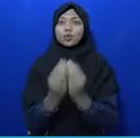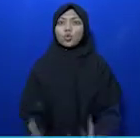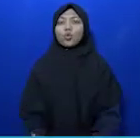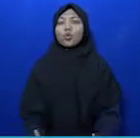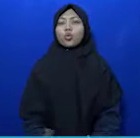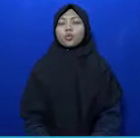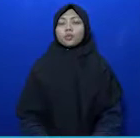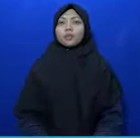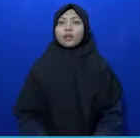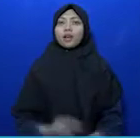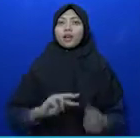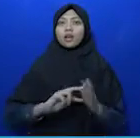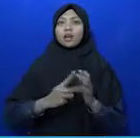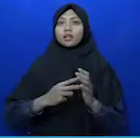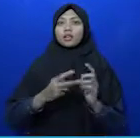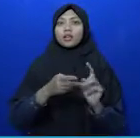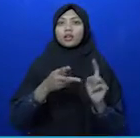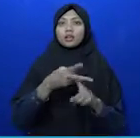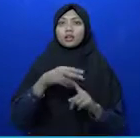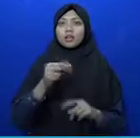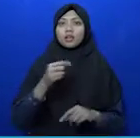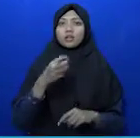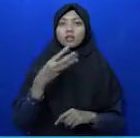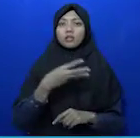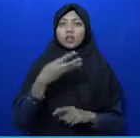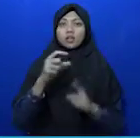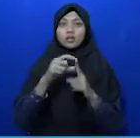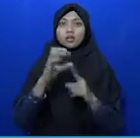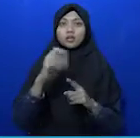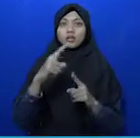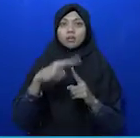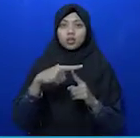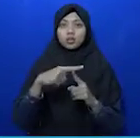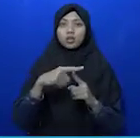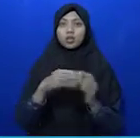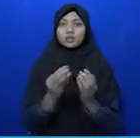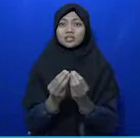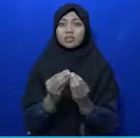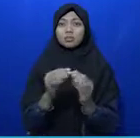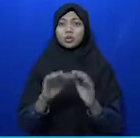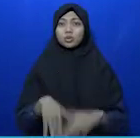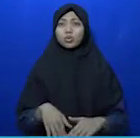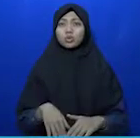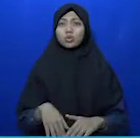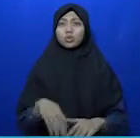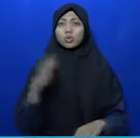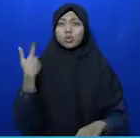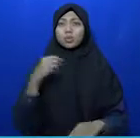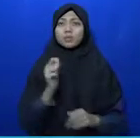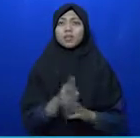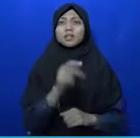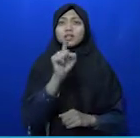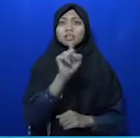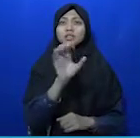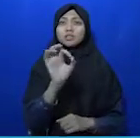Jadi sekarang Freeport itu pemegang saham utamanya itu kalahkan, sekarang katanya sudah turun lagi. Dia sempat beli 10%. Dia